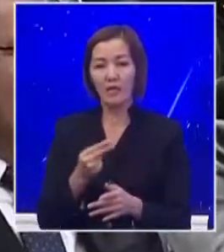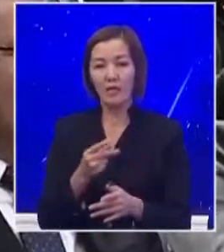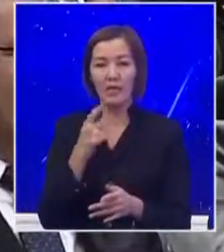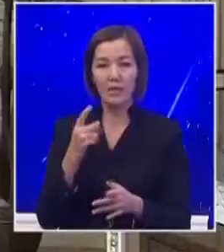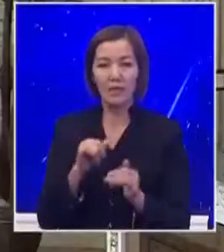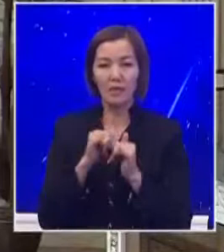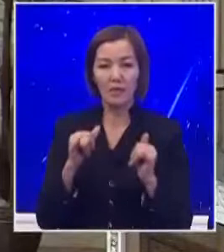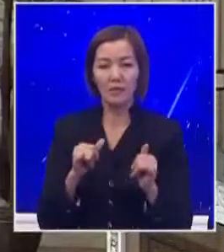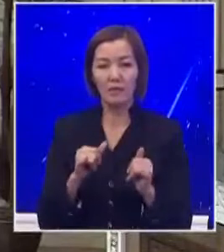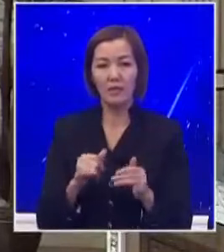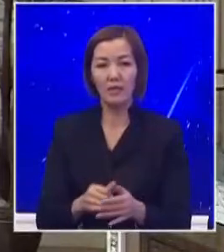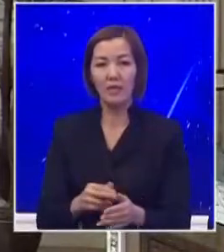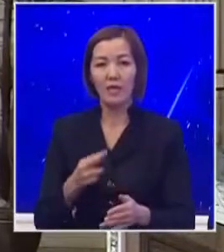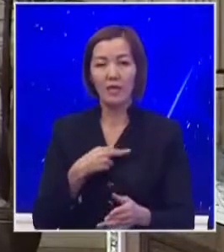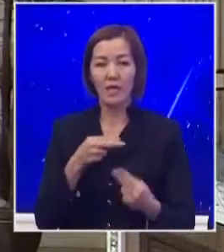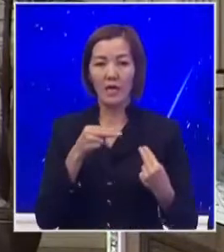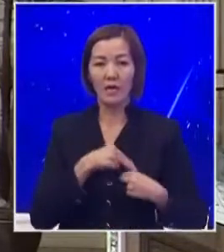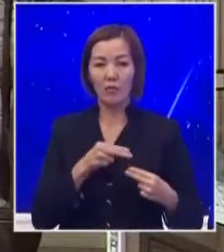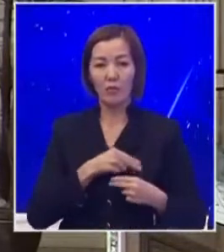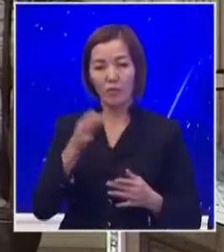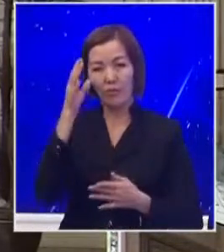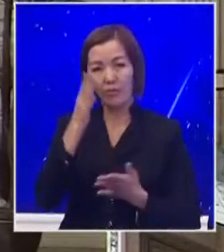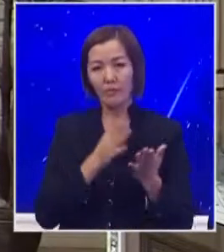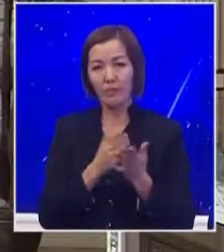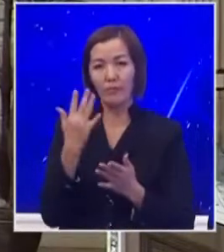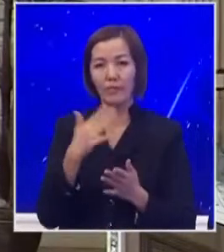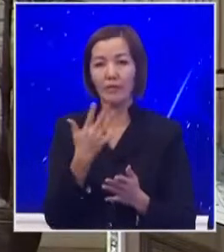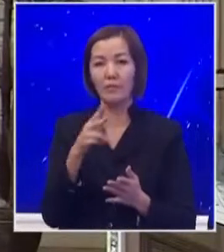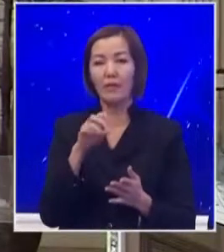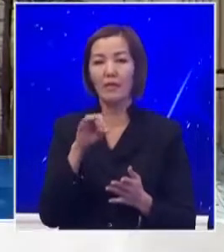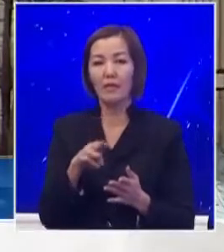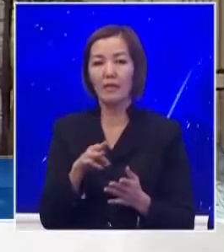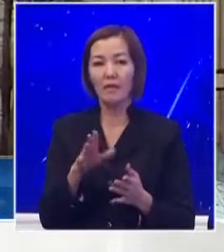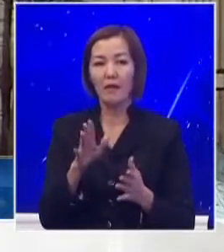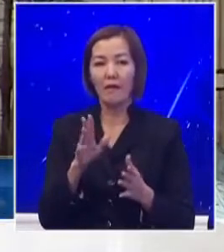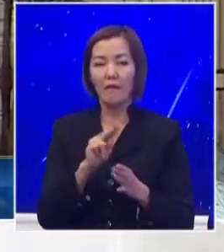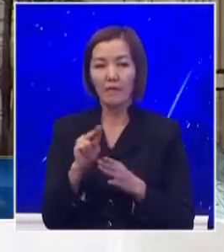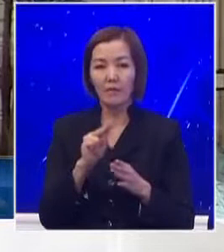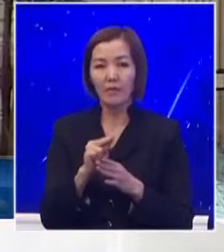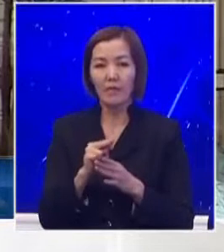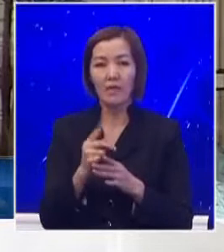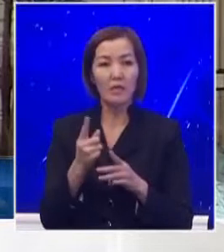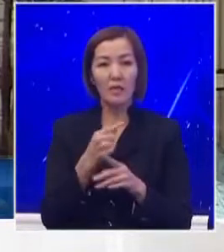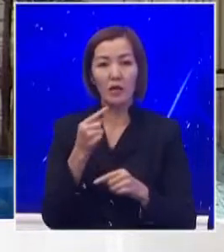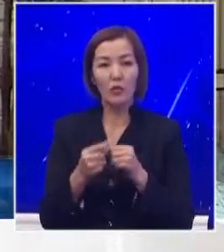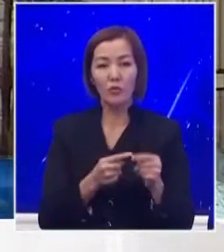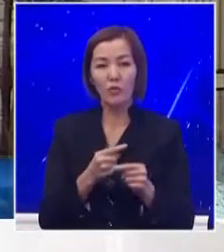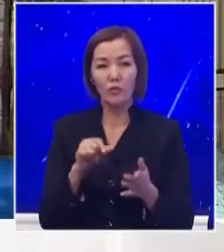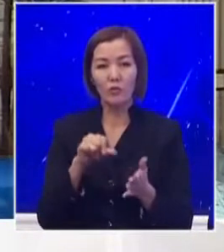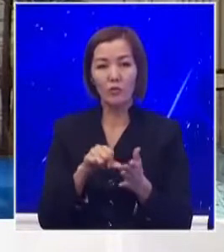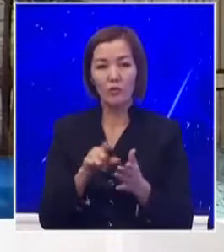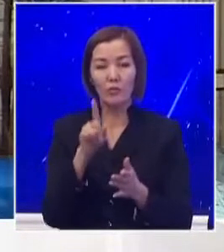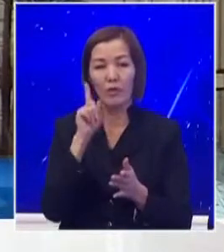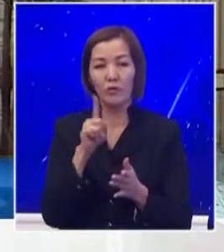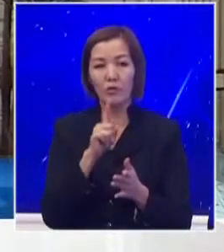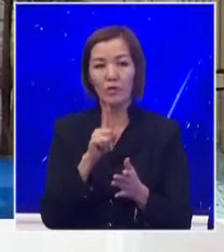развитие. Я проработала в образовании 55 лет, воспитала не одно поколение учащихся,